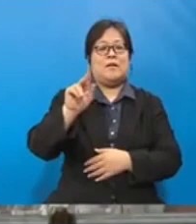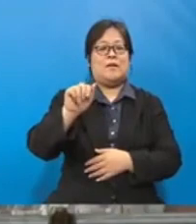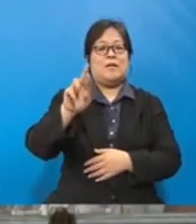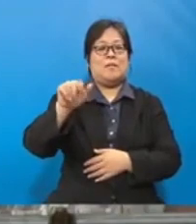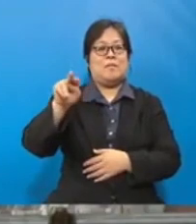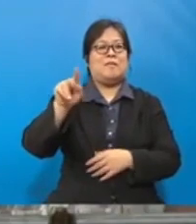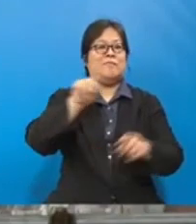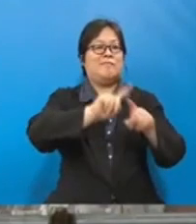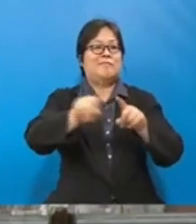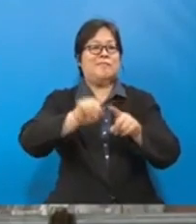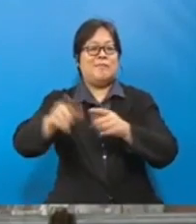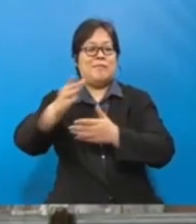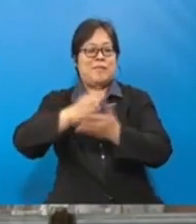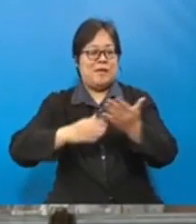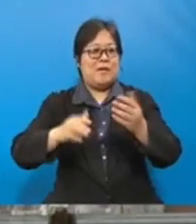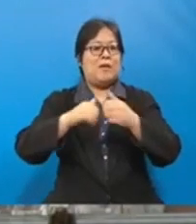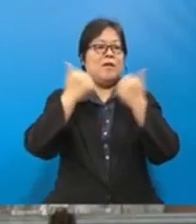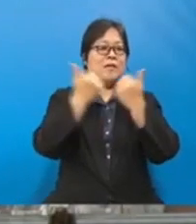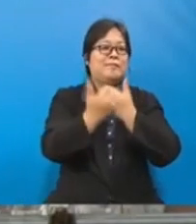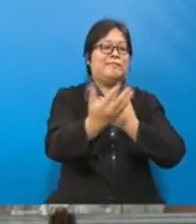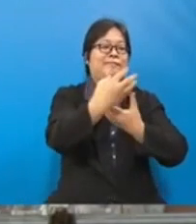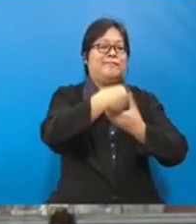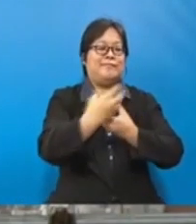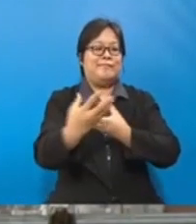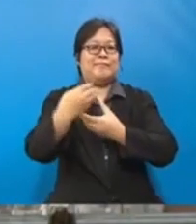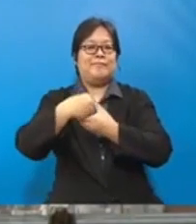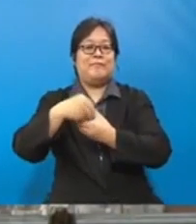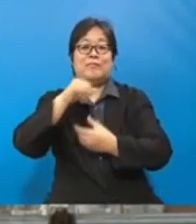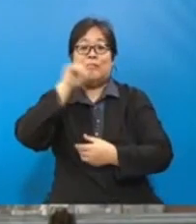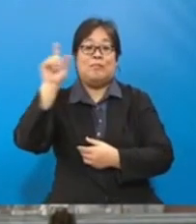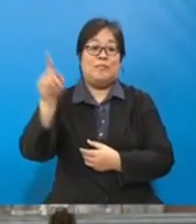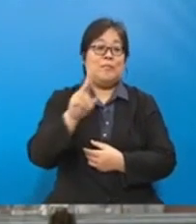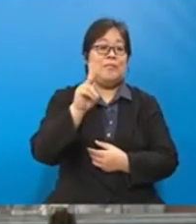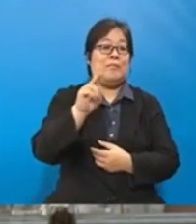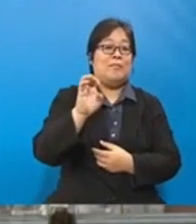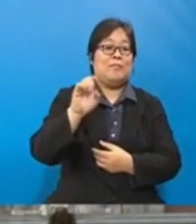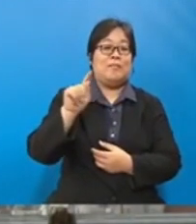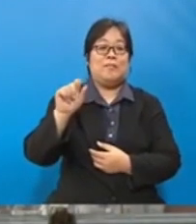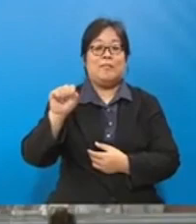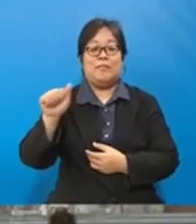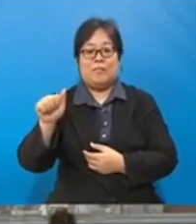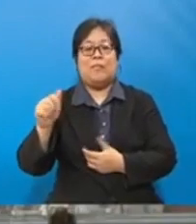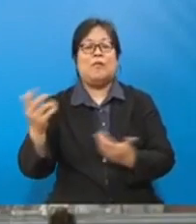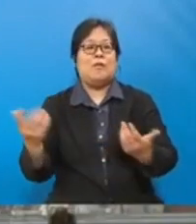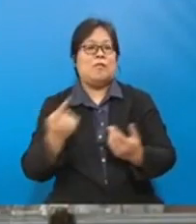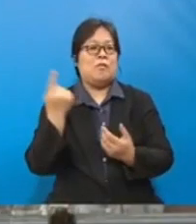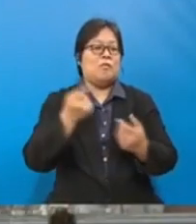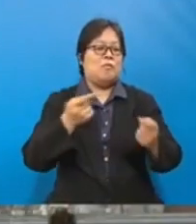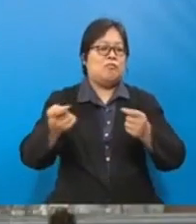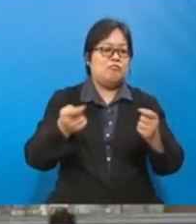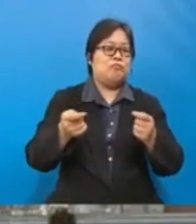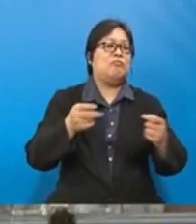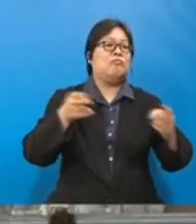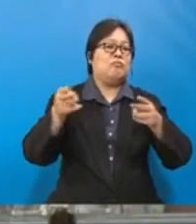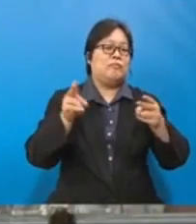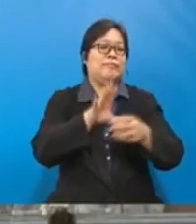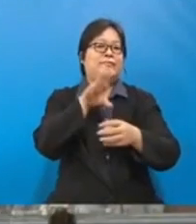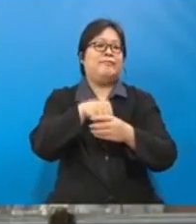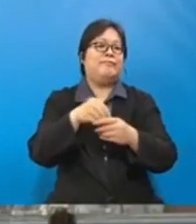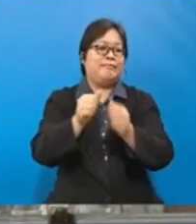pelbagai pihak dgn sih ya Bukan saja kematian sekitar dana yg lemah ke-15 urus bersama dengan